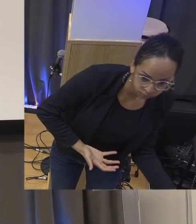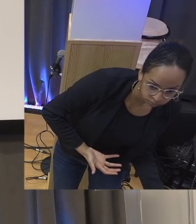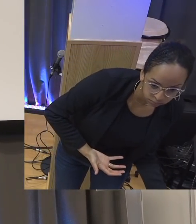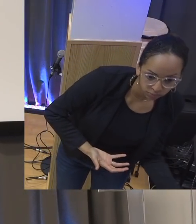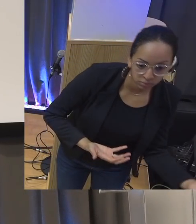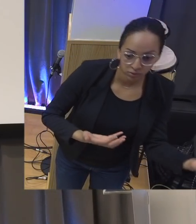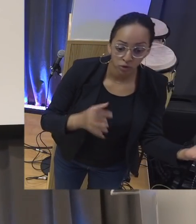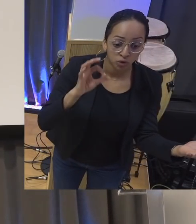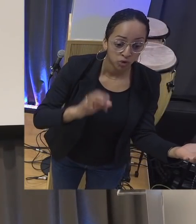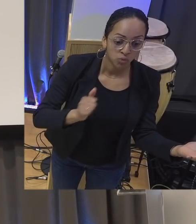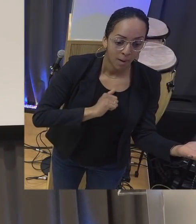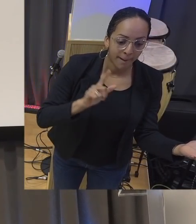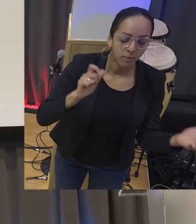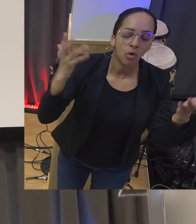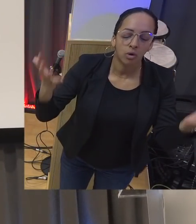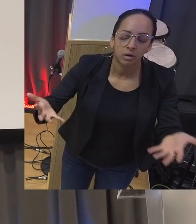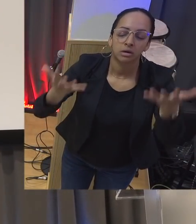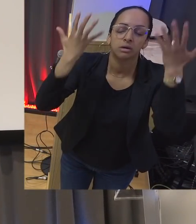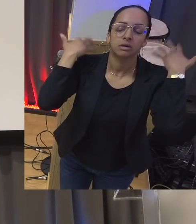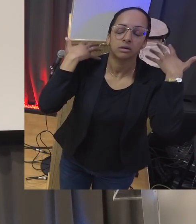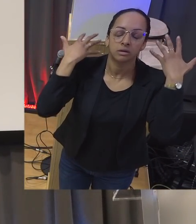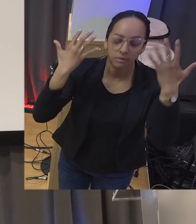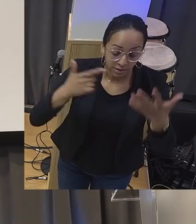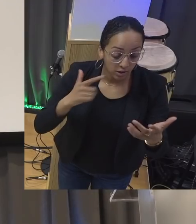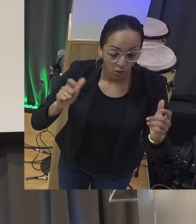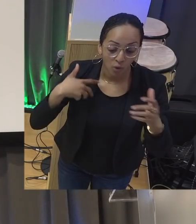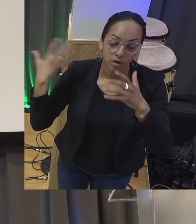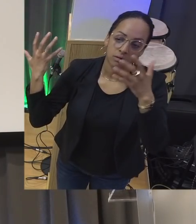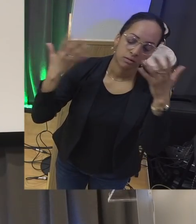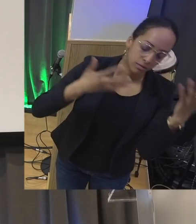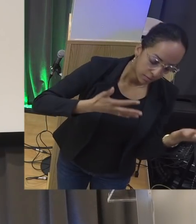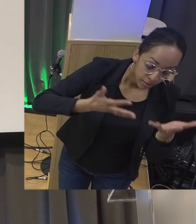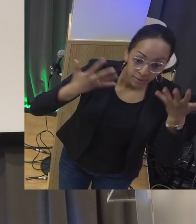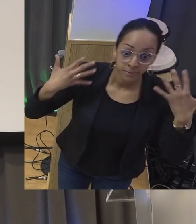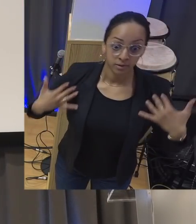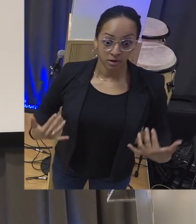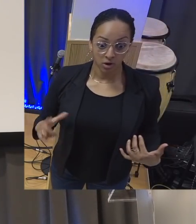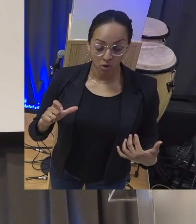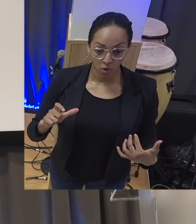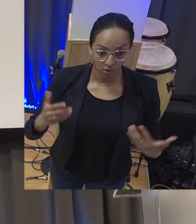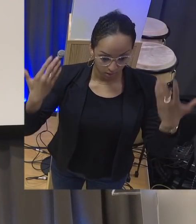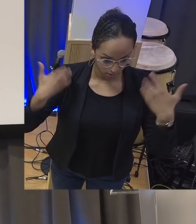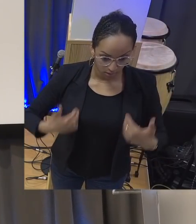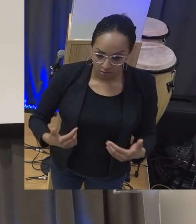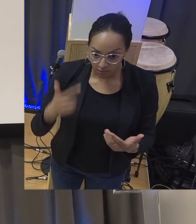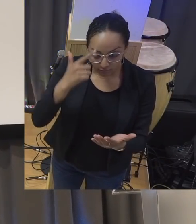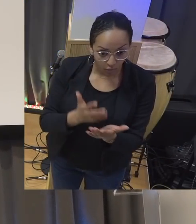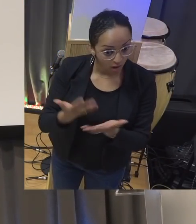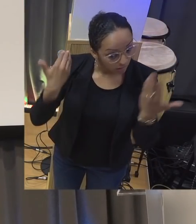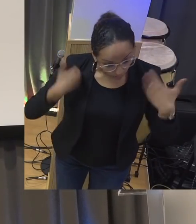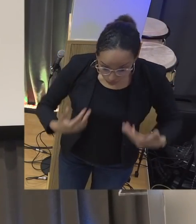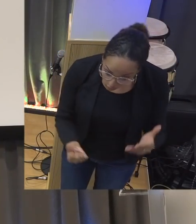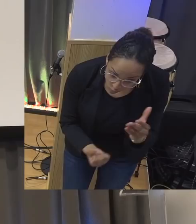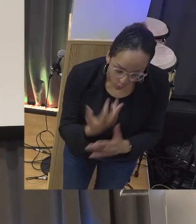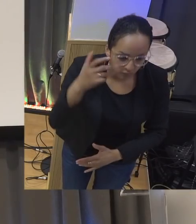Et au moment où je suis sorti de l'eau spirituellement parlant, par la foi, c'est une nouvelle personne. Le